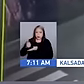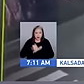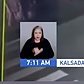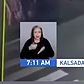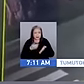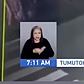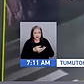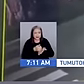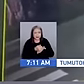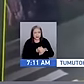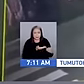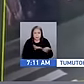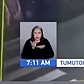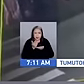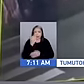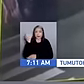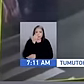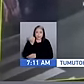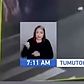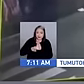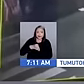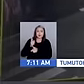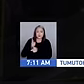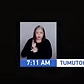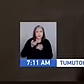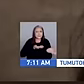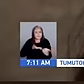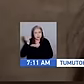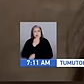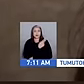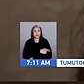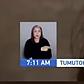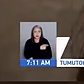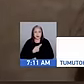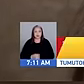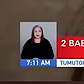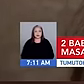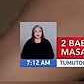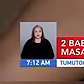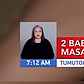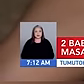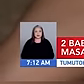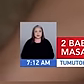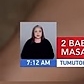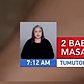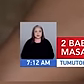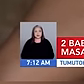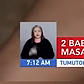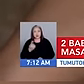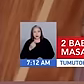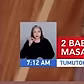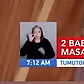isakay sa nakabanggang ambulansya na siyang naghatid din sa kanila sa ospital mabuting pasal lang sa mukha at mga galo sa katawan ng